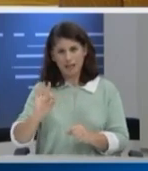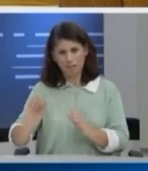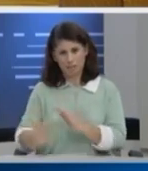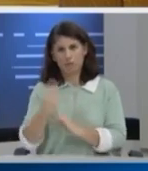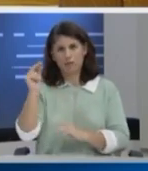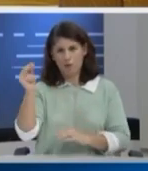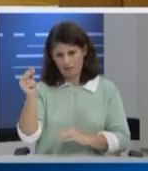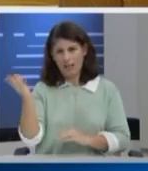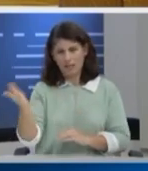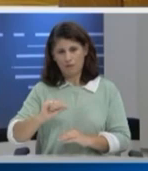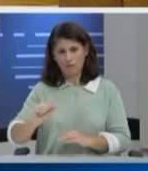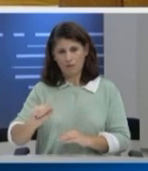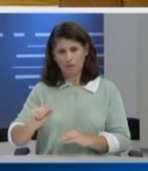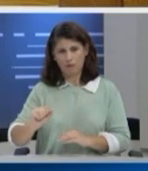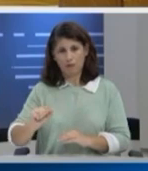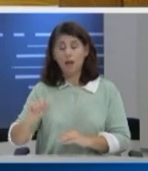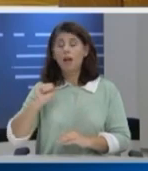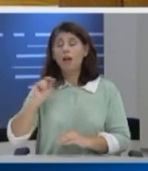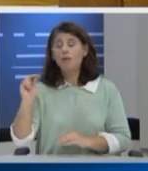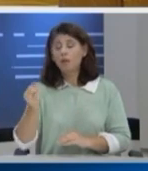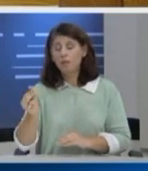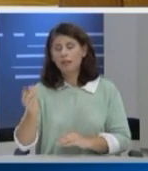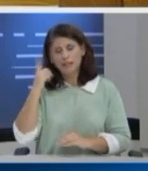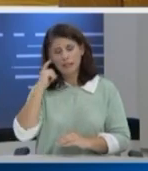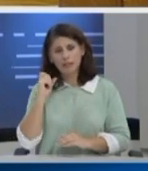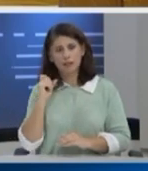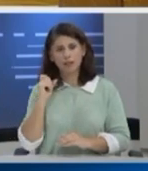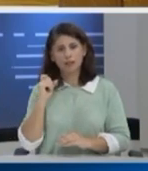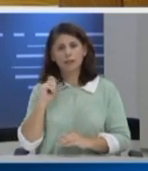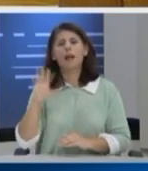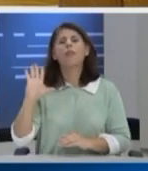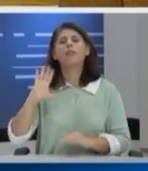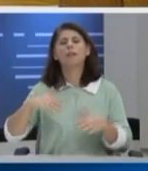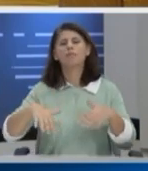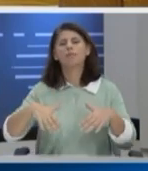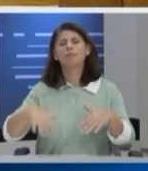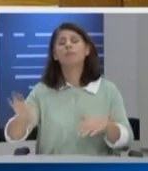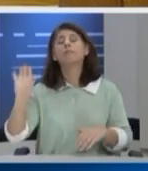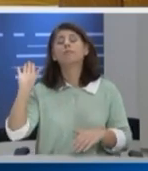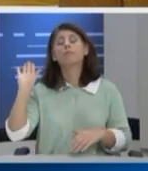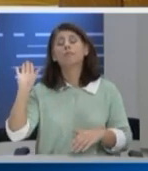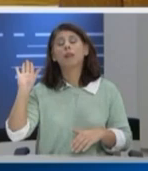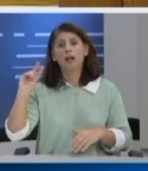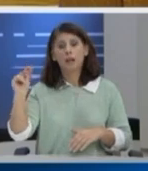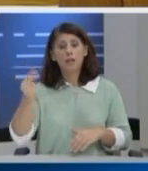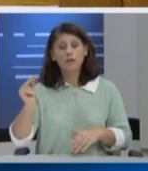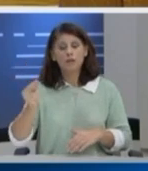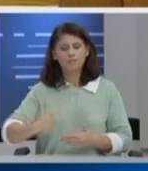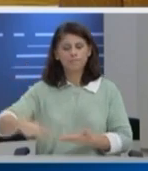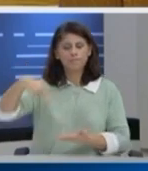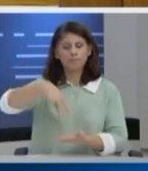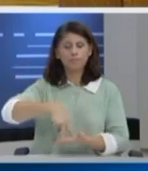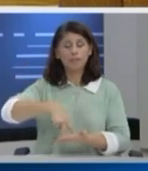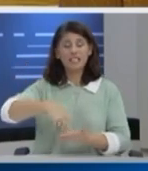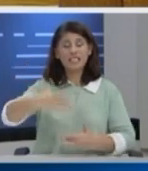βουλευτές? Οι βουλευτές, να το ξέρετε, δεν θα τρομοκρατηθούν. Οι βουλευτές θα σταθούν στο